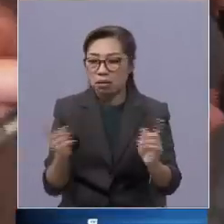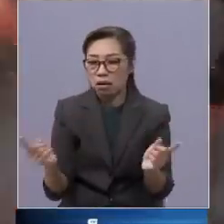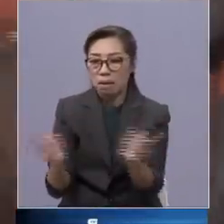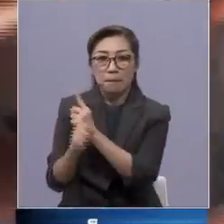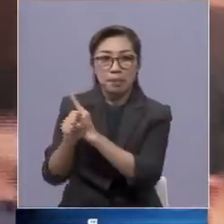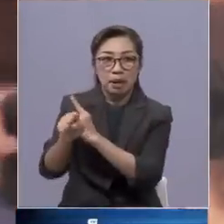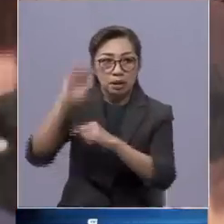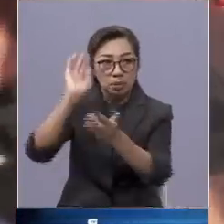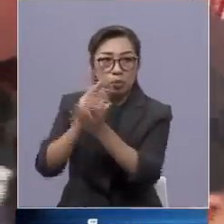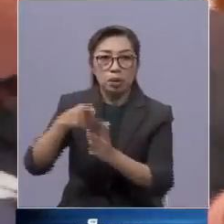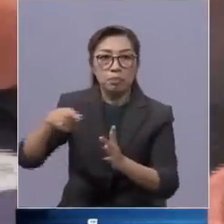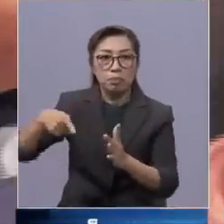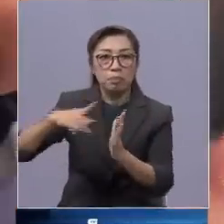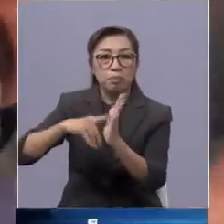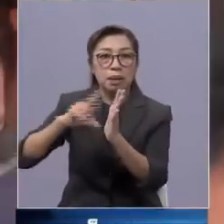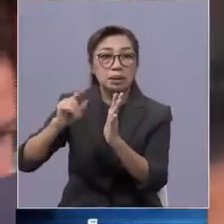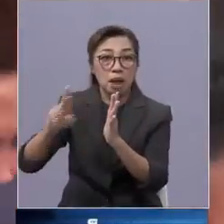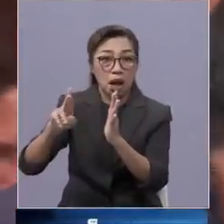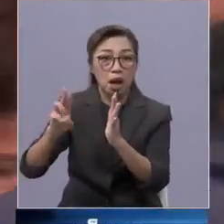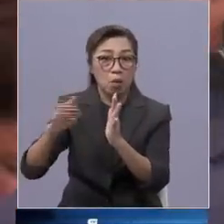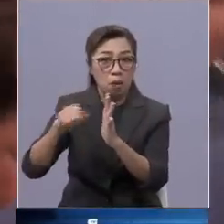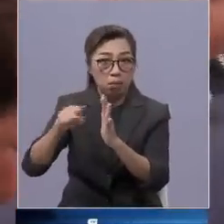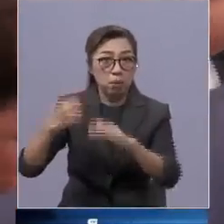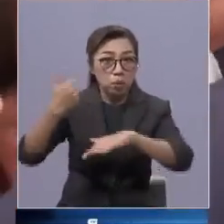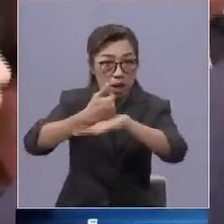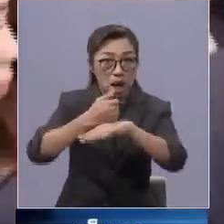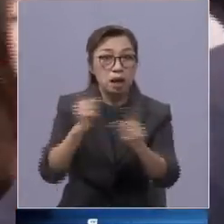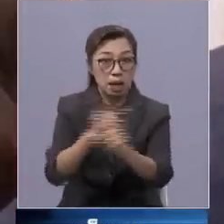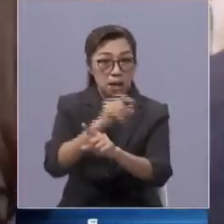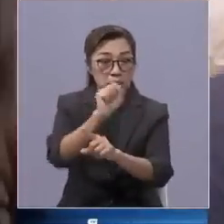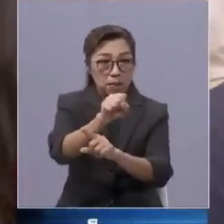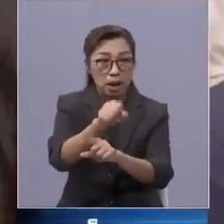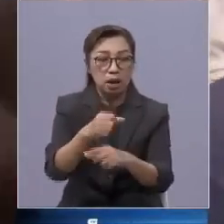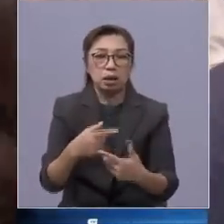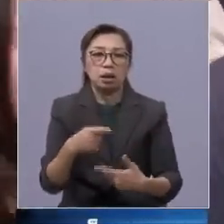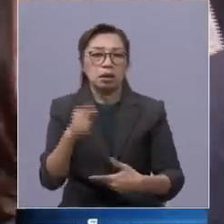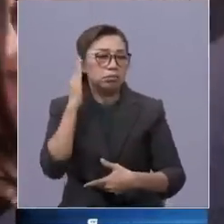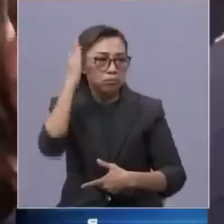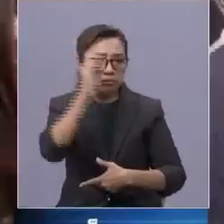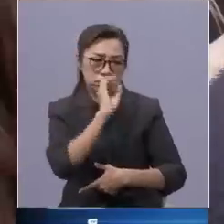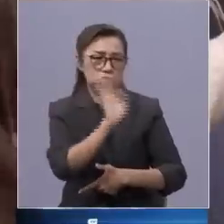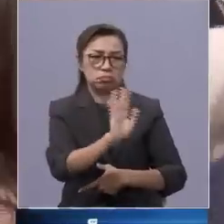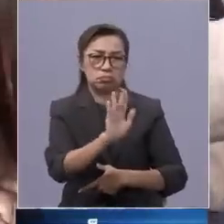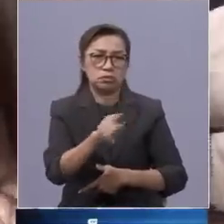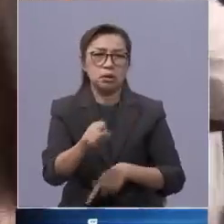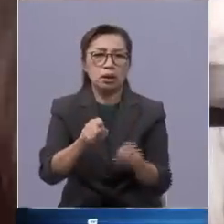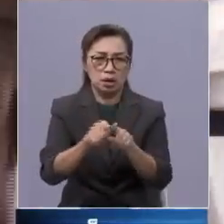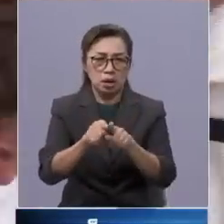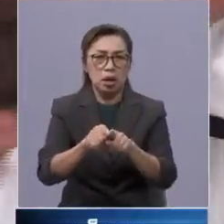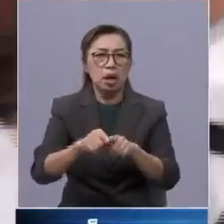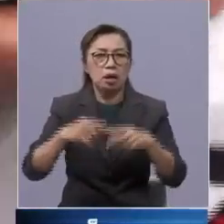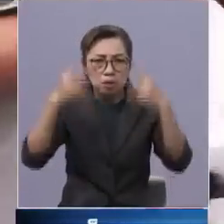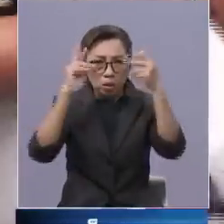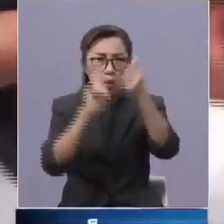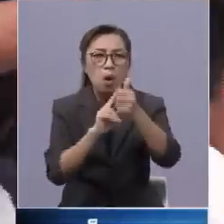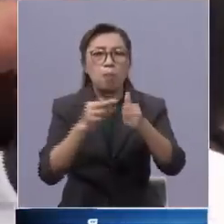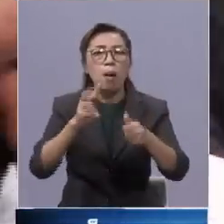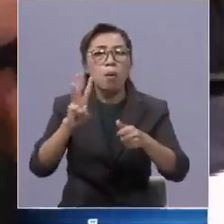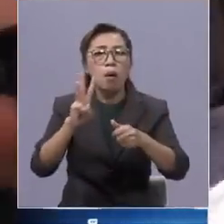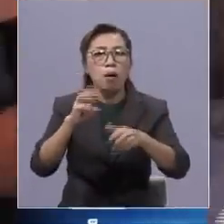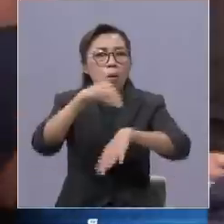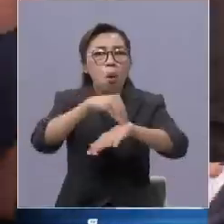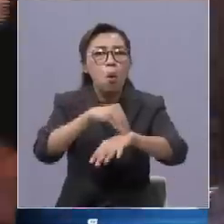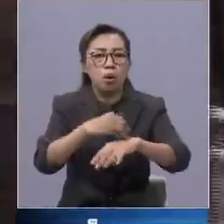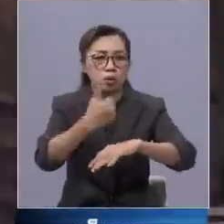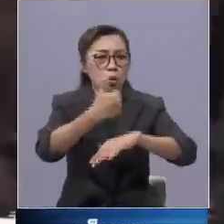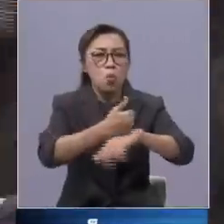วาทเป็นประธานที่ปรึกษาของพลังประชารัฐส่วนพลเอกประวิตรก็ยังไม่ได้ลาออกครับยังยืนยันว่ายังอยู่ที่เดิมส่วนทิศทางของพลังประช